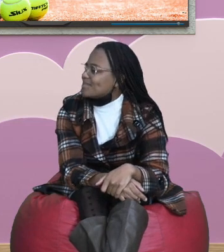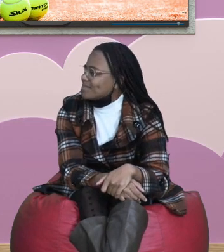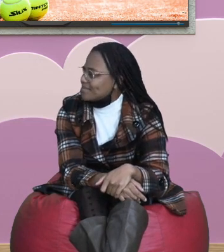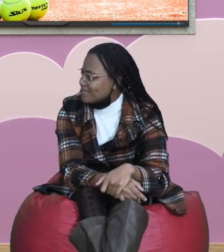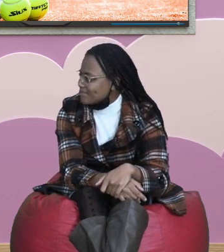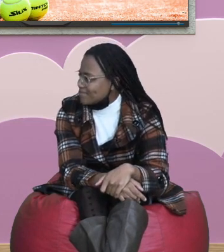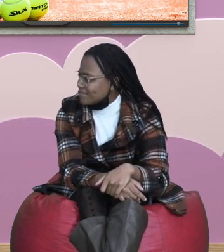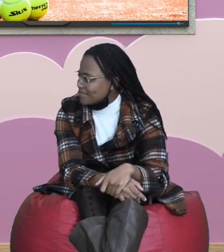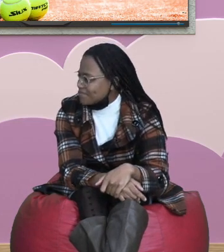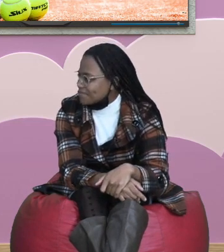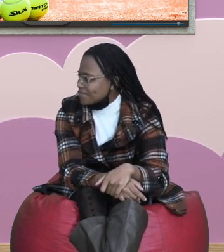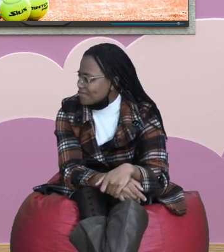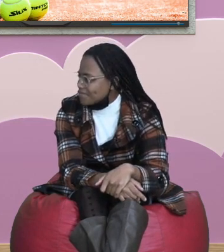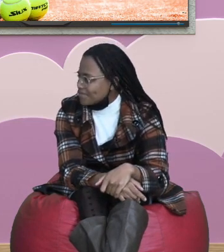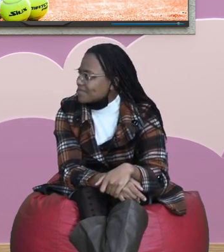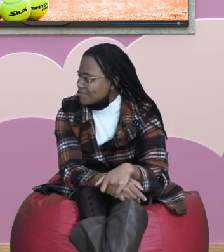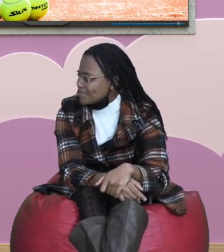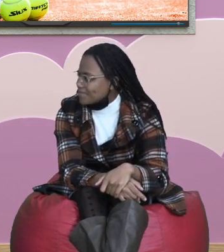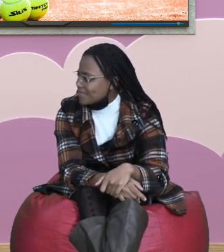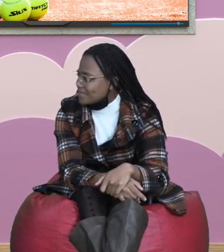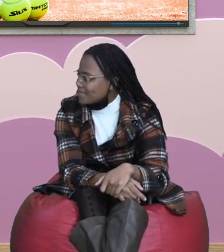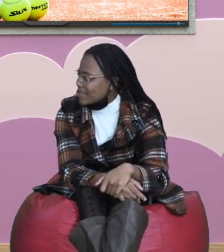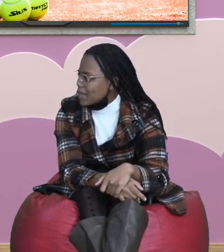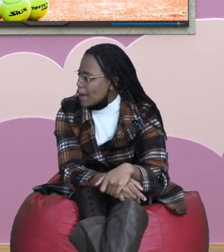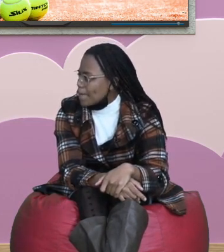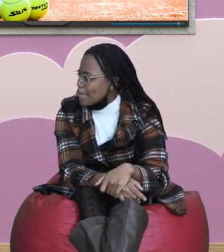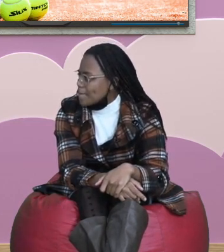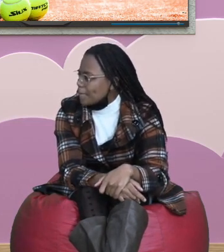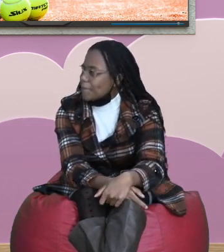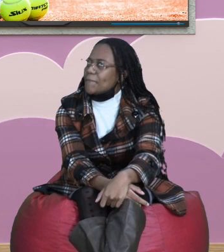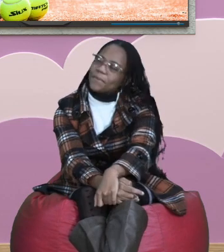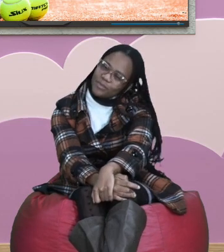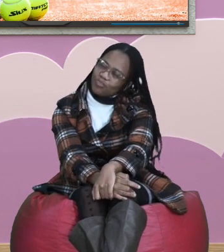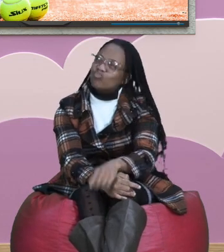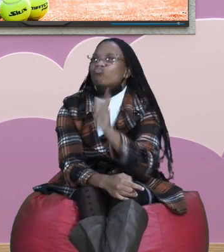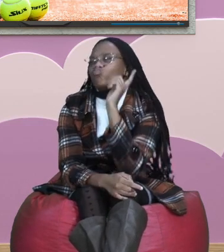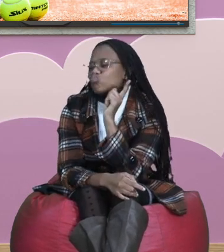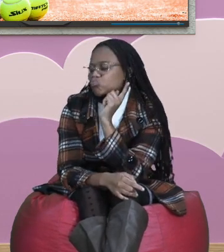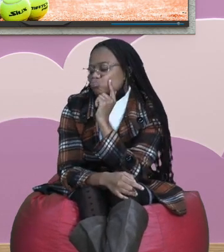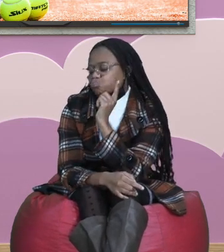pragtige beeldskoon pop. Sy is blond.